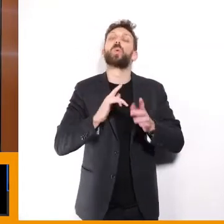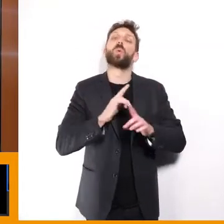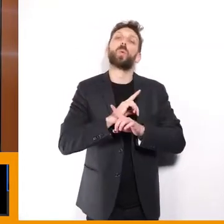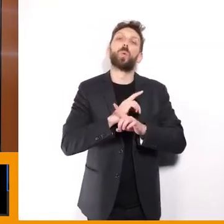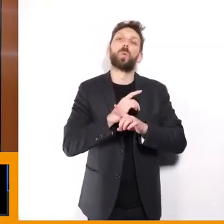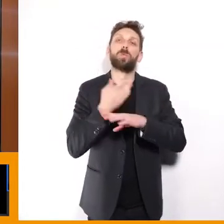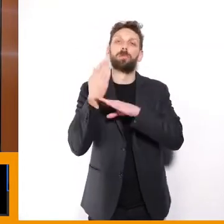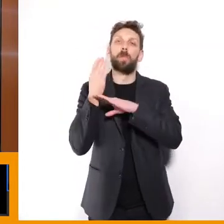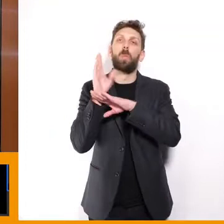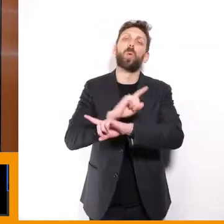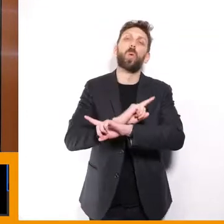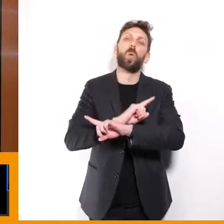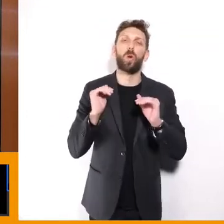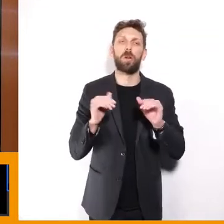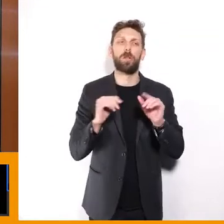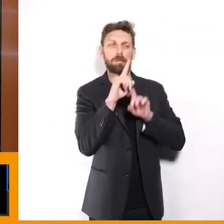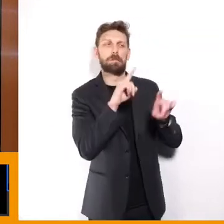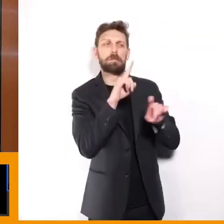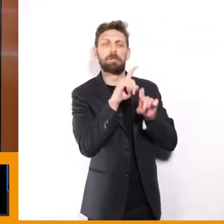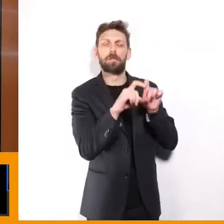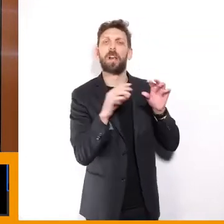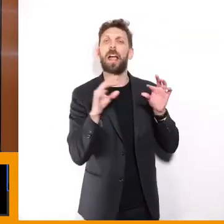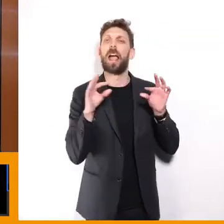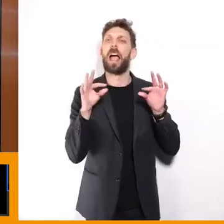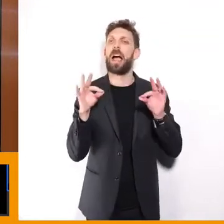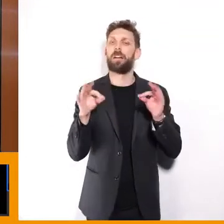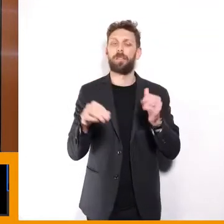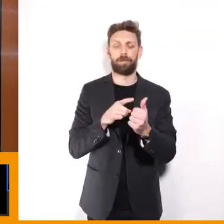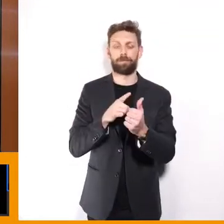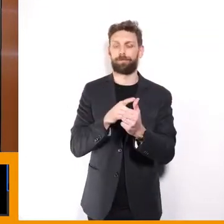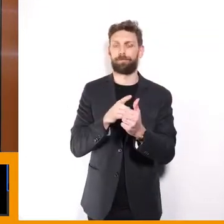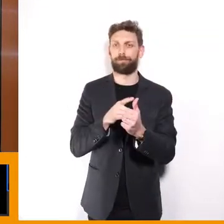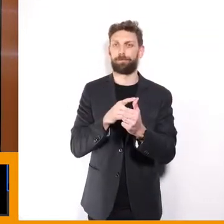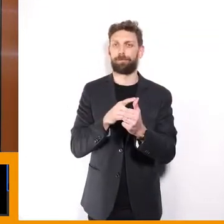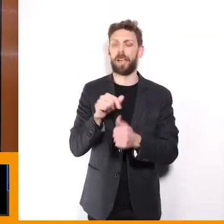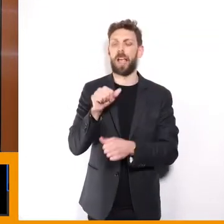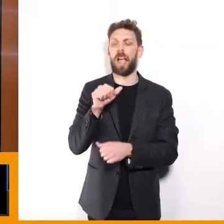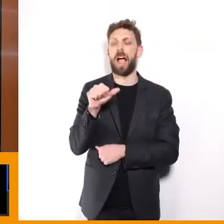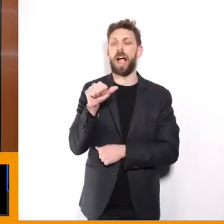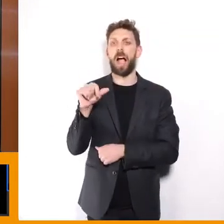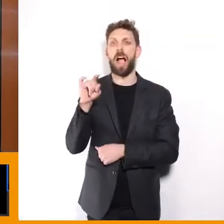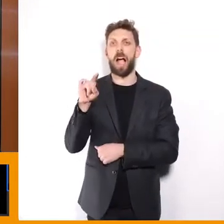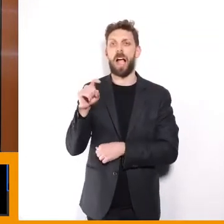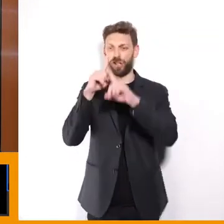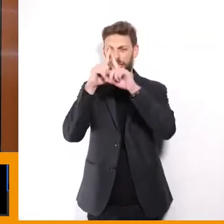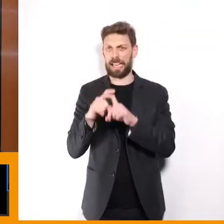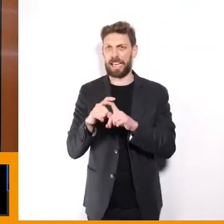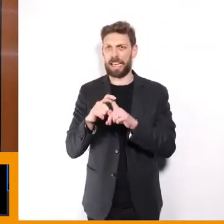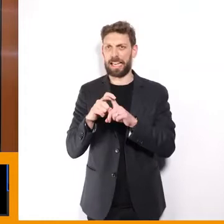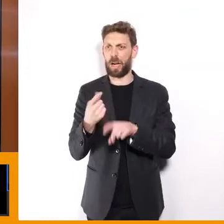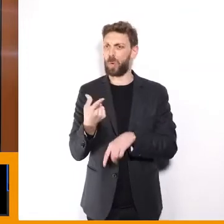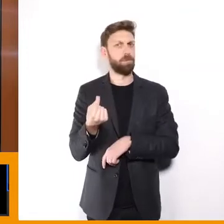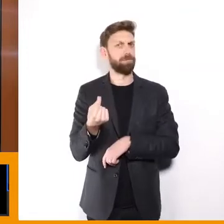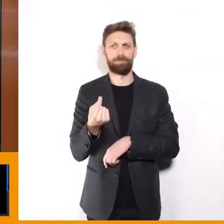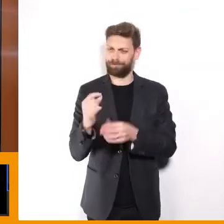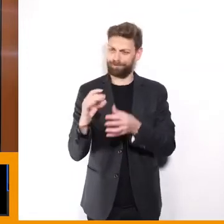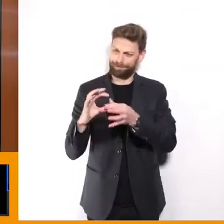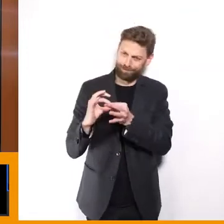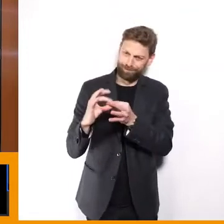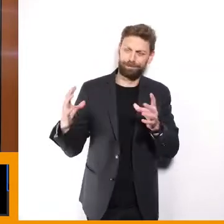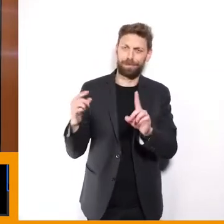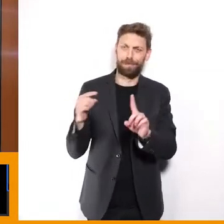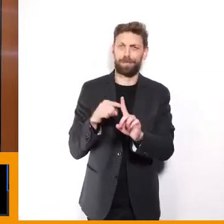plusieurs questions. La première sur l'individualisation du calcul de l'AH, puisque c'est vrai que c'est une candidate qui